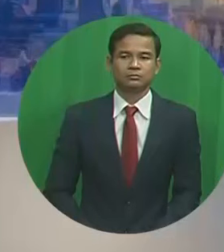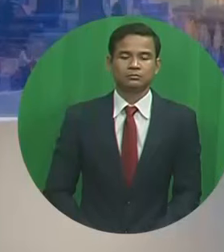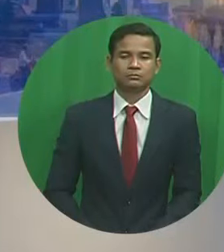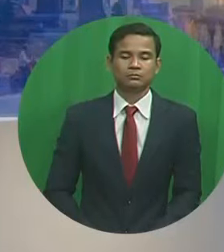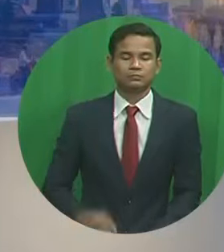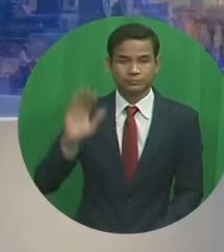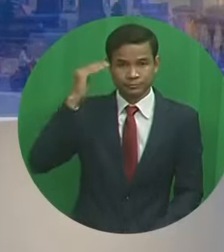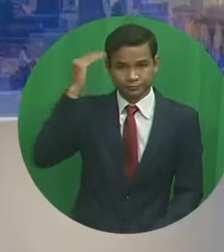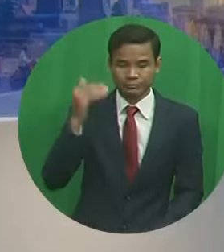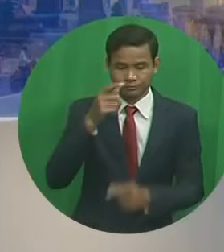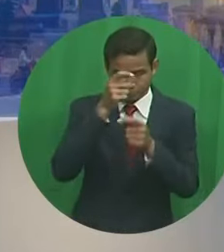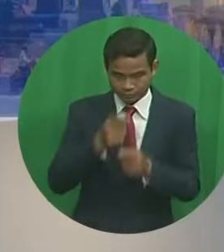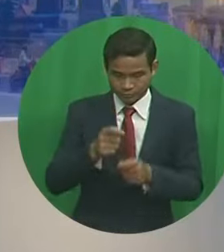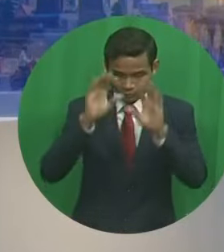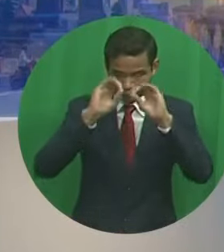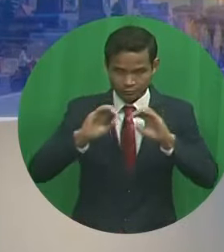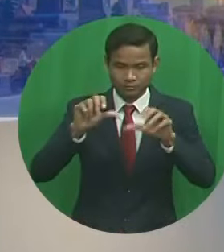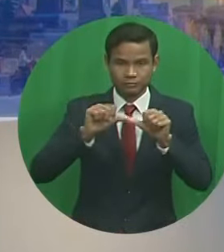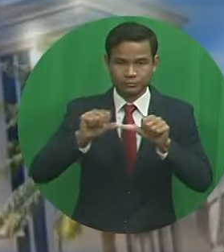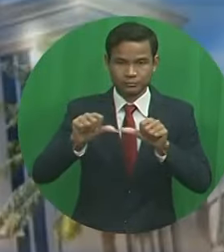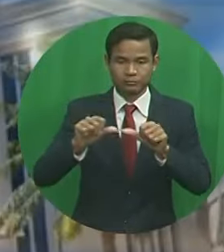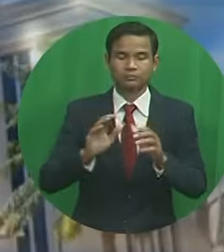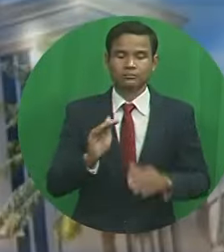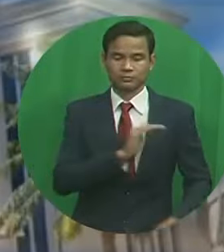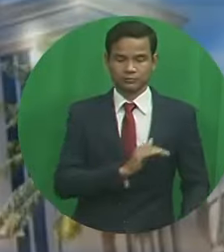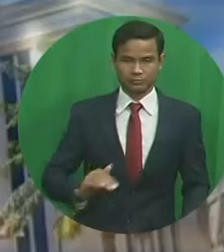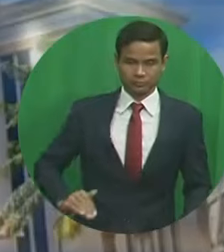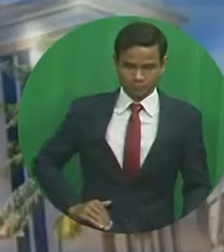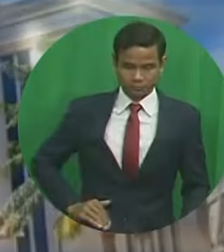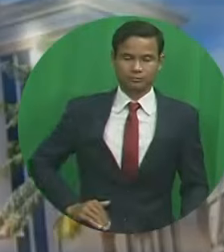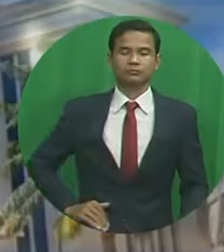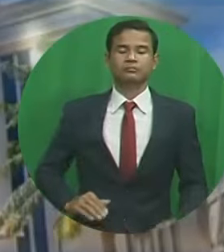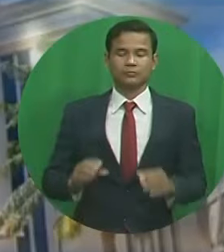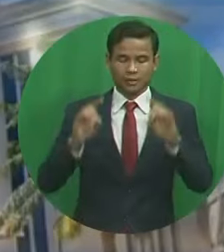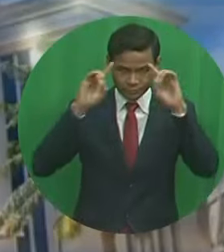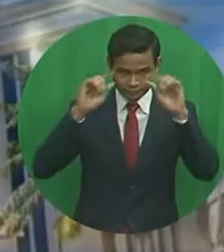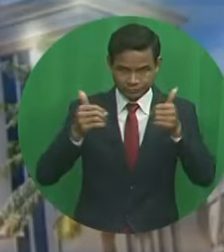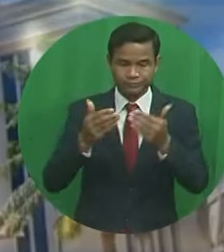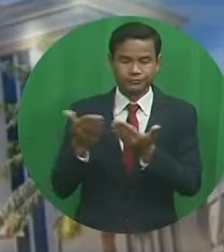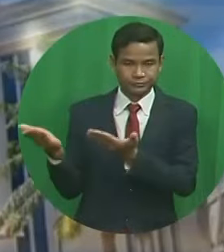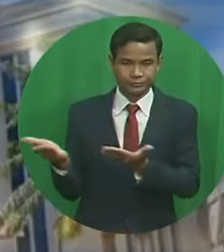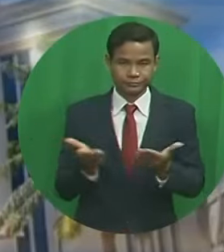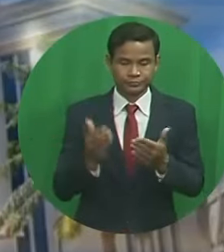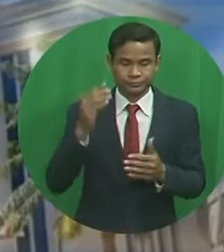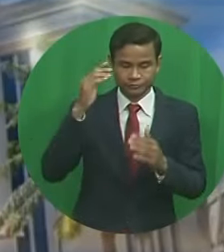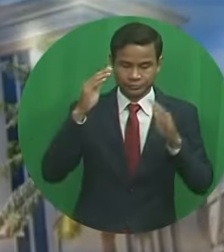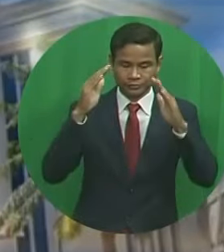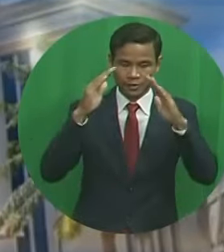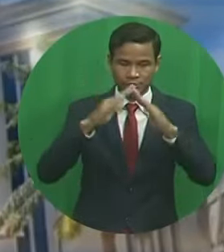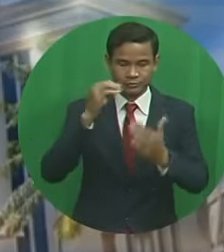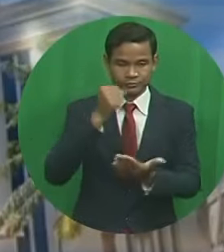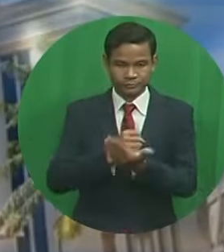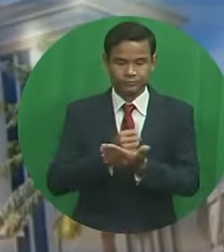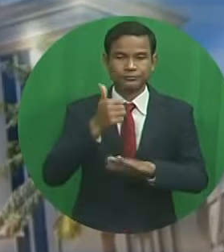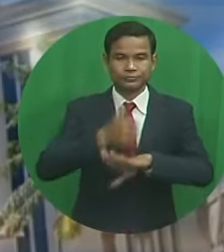ប្រទេសអ្នកជនជាតិក្រពតមានជាបន្តសម្ដេចមហាបវរធិបតីហ៊ុនម៉ាណែតអនុញ្ញាតឲ្យឯកអគ្គរដ្ឋទូតនៃប្រទេ